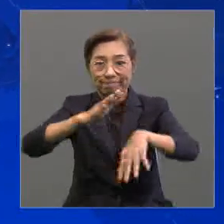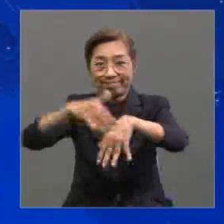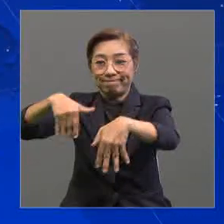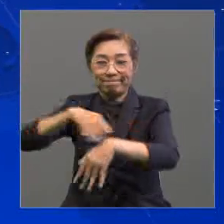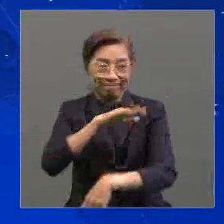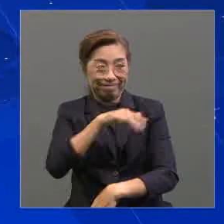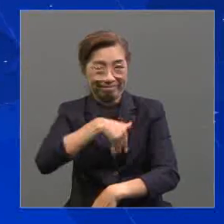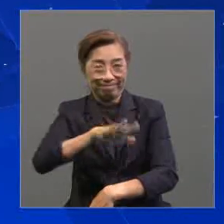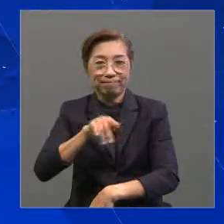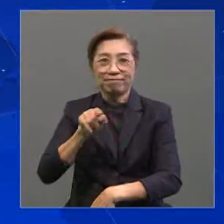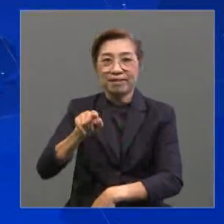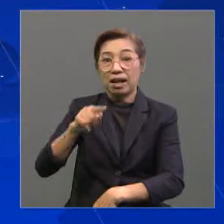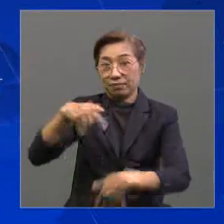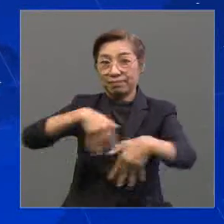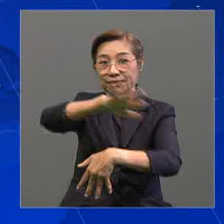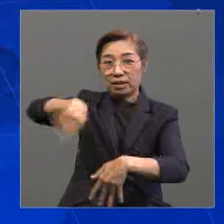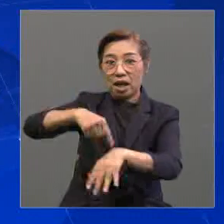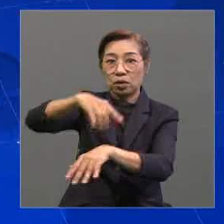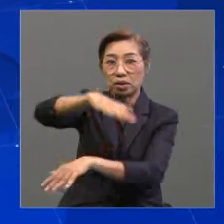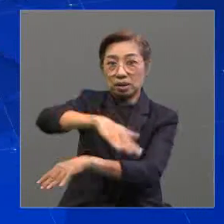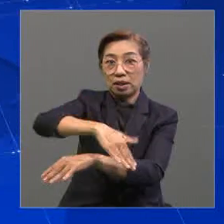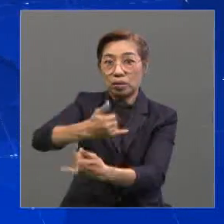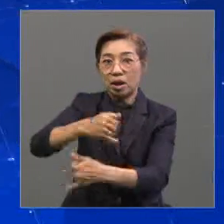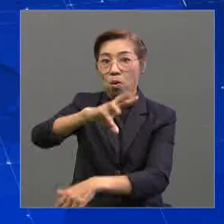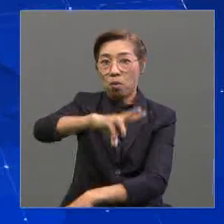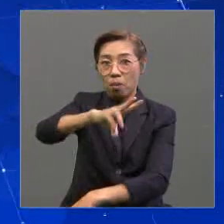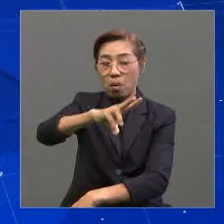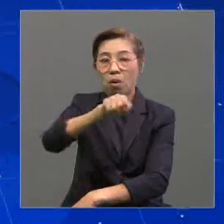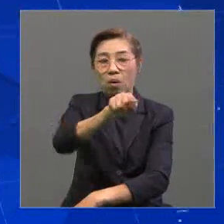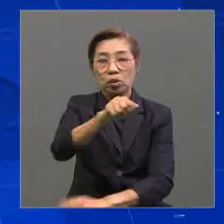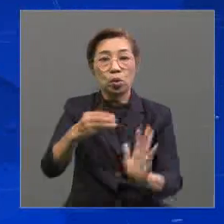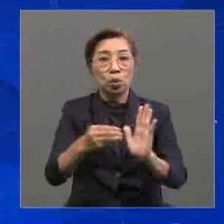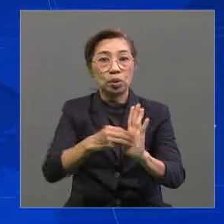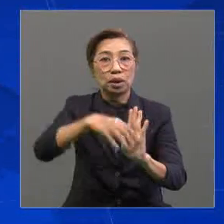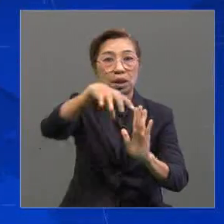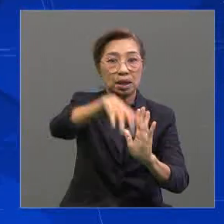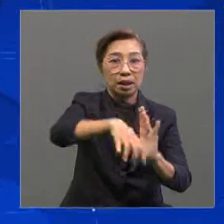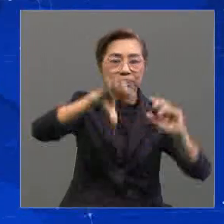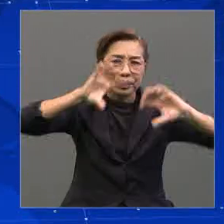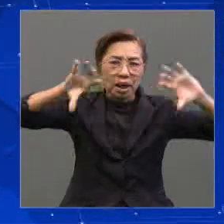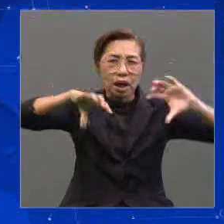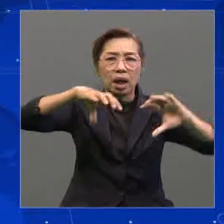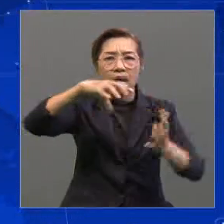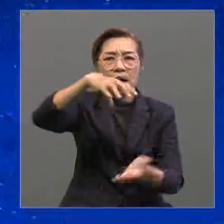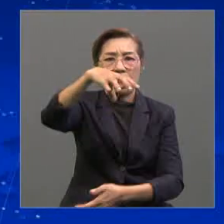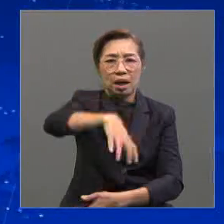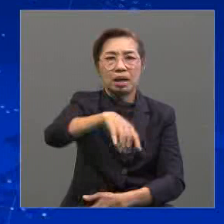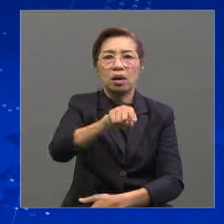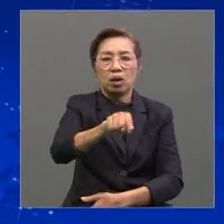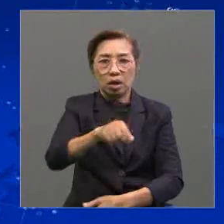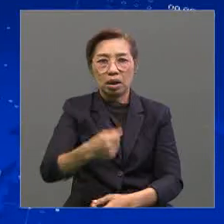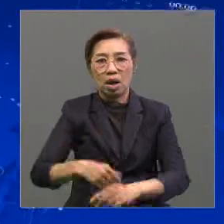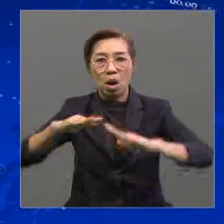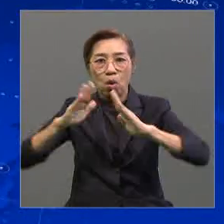ป๋องนะแล้วก็คุณผู้ชมนะช่วงเย็นวันนี้ 18:00นค่ะที่ลานคนเมืองนะคะศาลาวกากรุงเทพมหานครและที่วัด